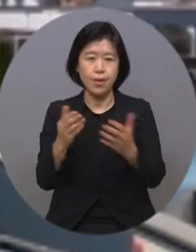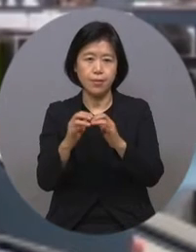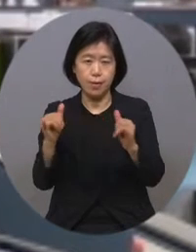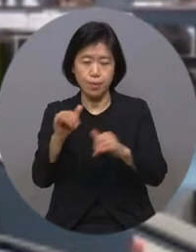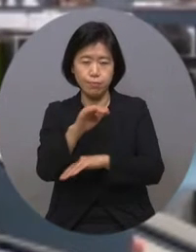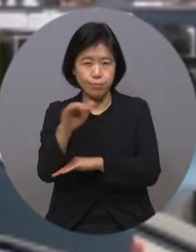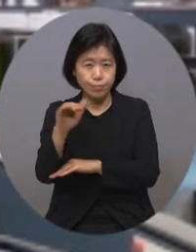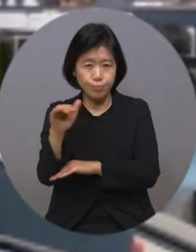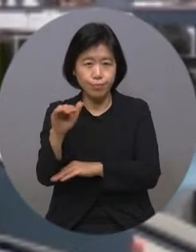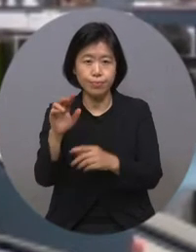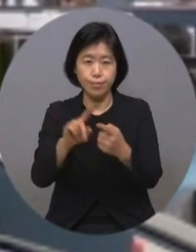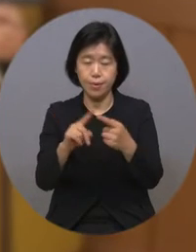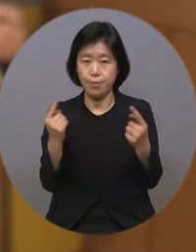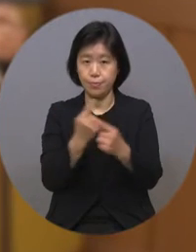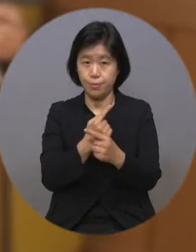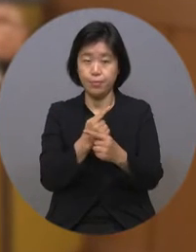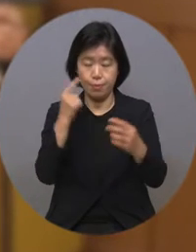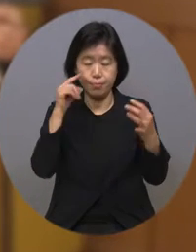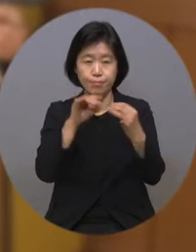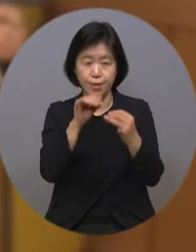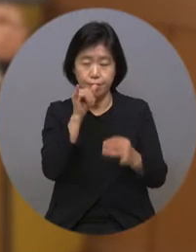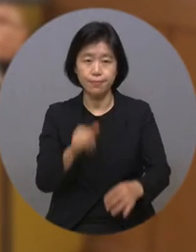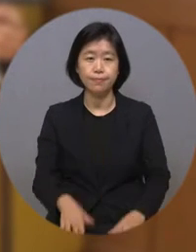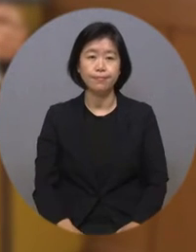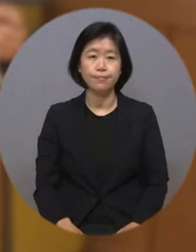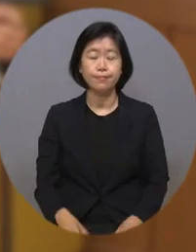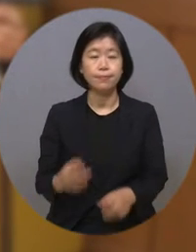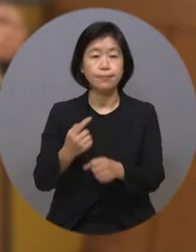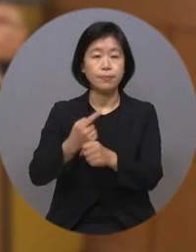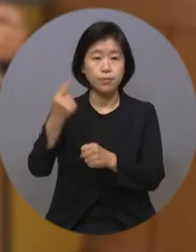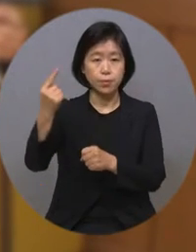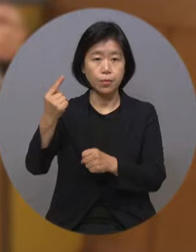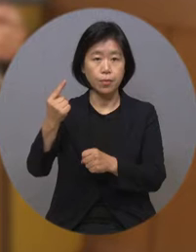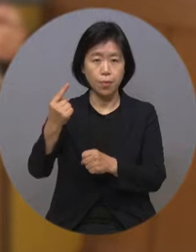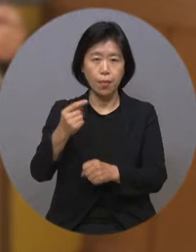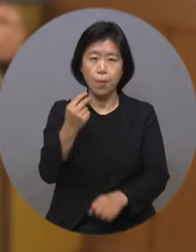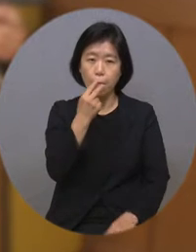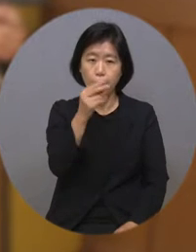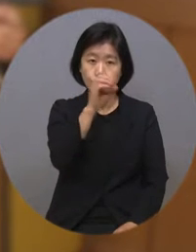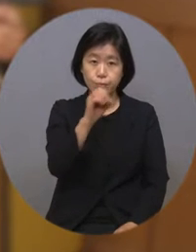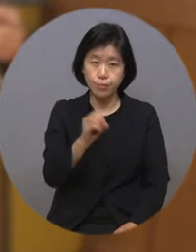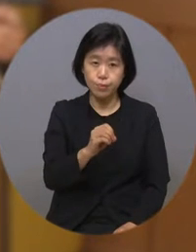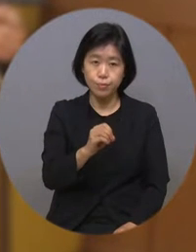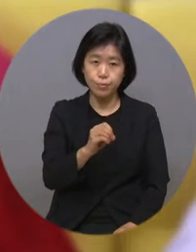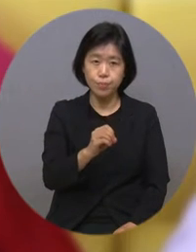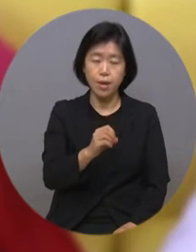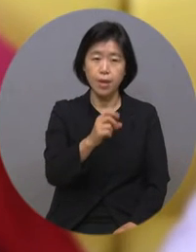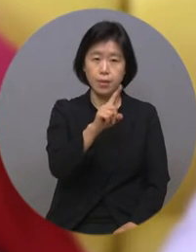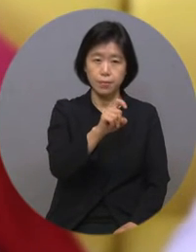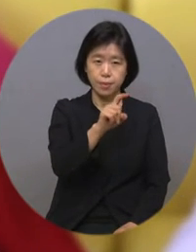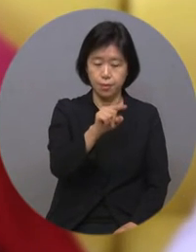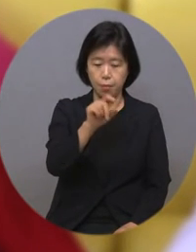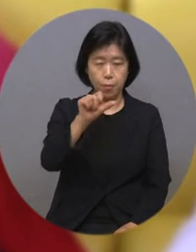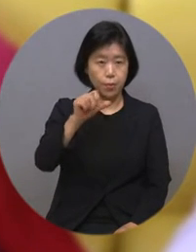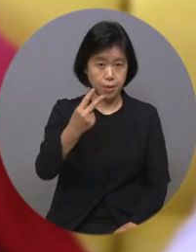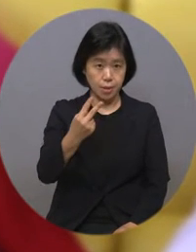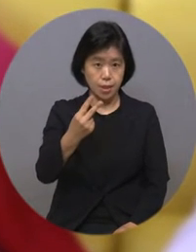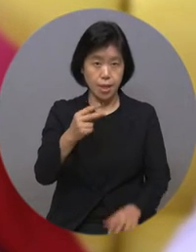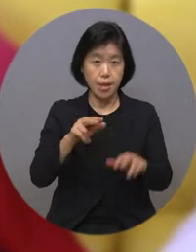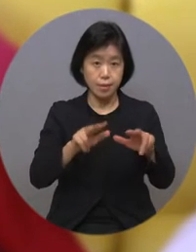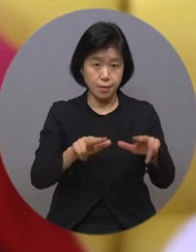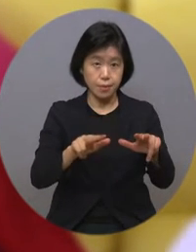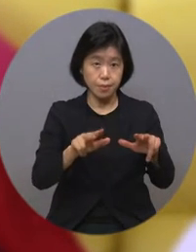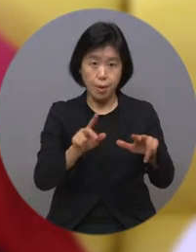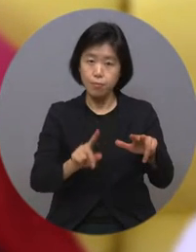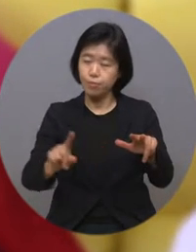만장일치로 의결했습니다. 이에 따라 내년도 장기요양 보험료율은 11.52%에서